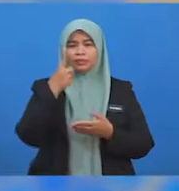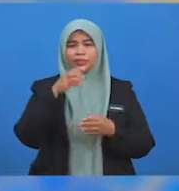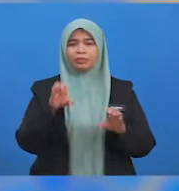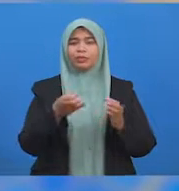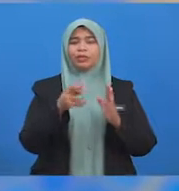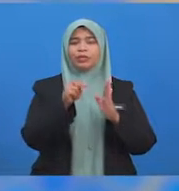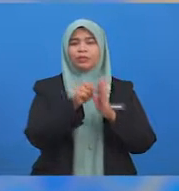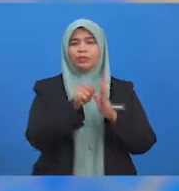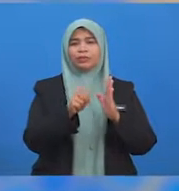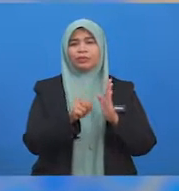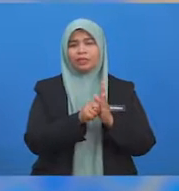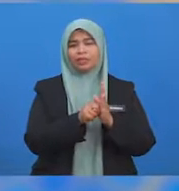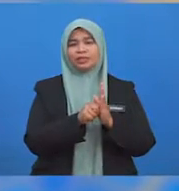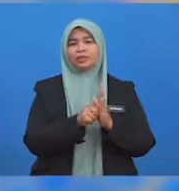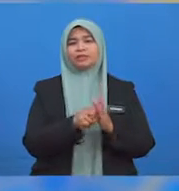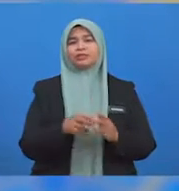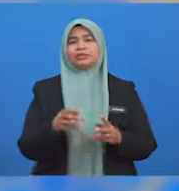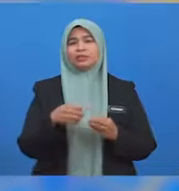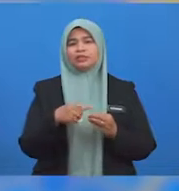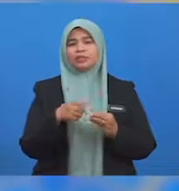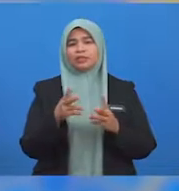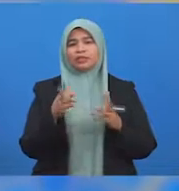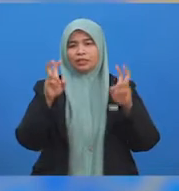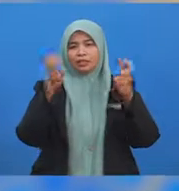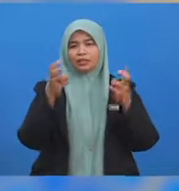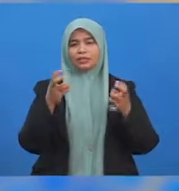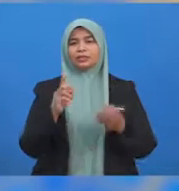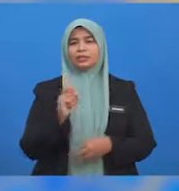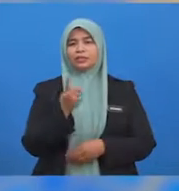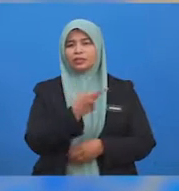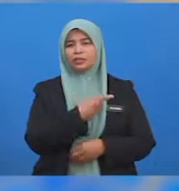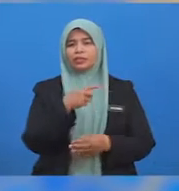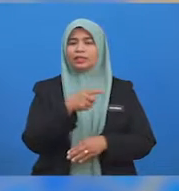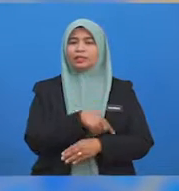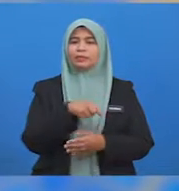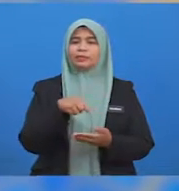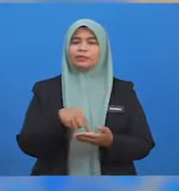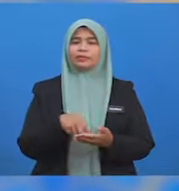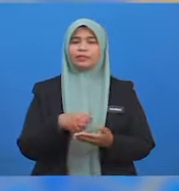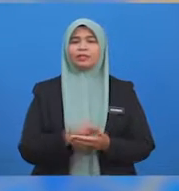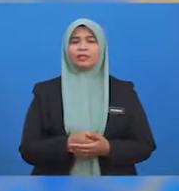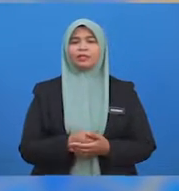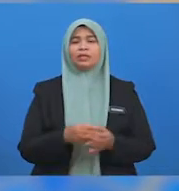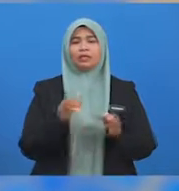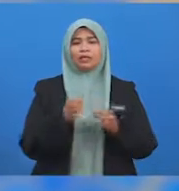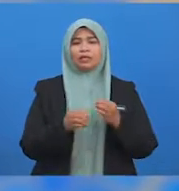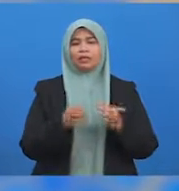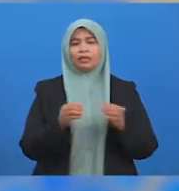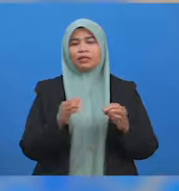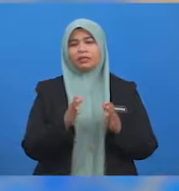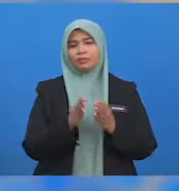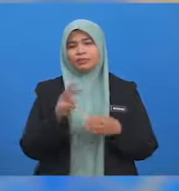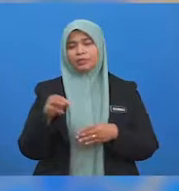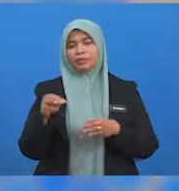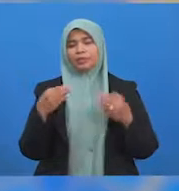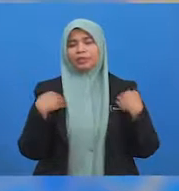membuat nota dan catatan yang penting tentang topik kita pada hari ini. Sekiranya murid-murid